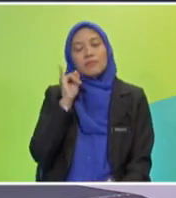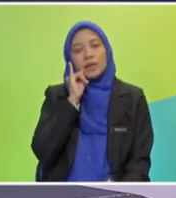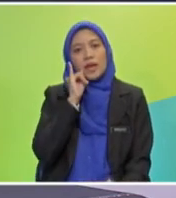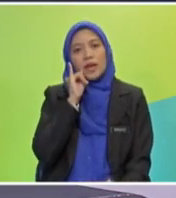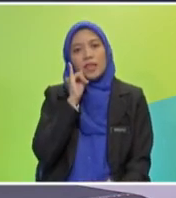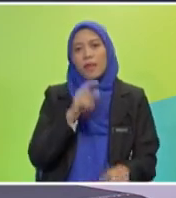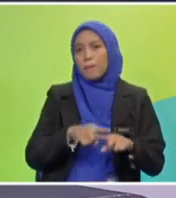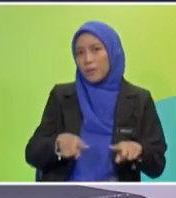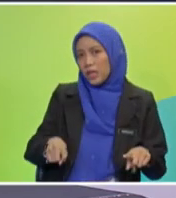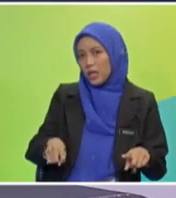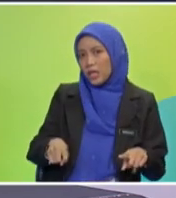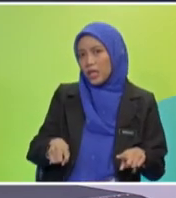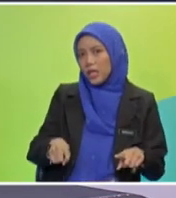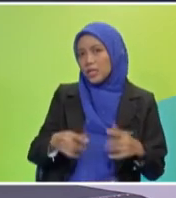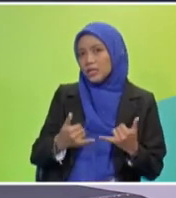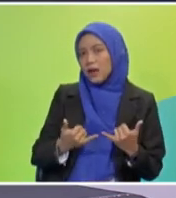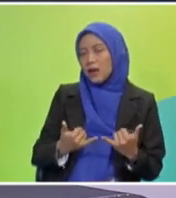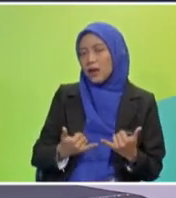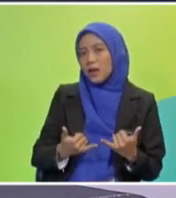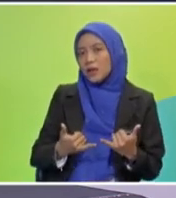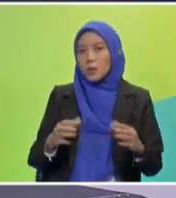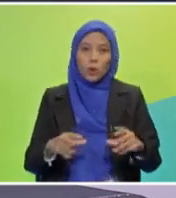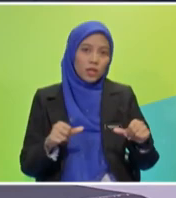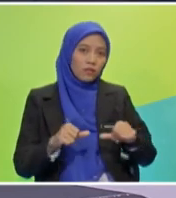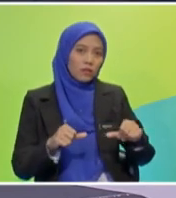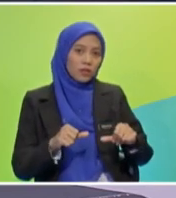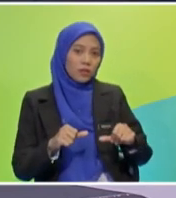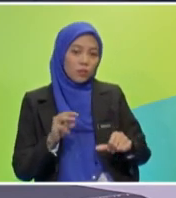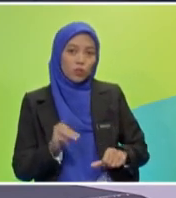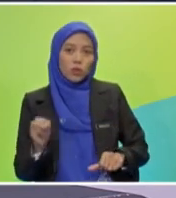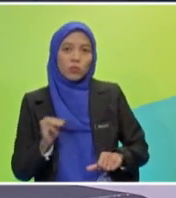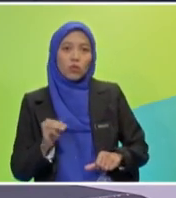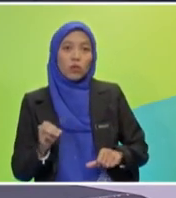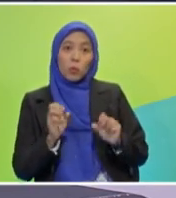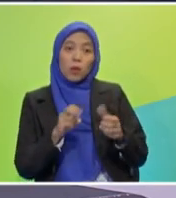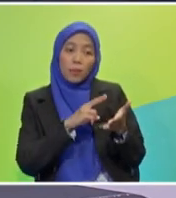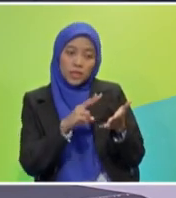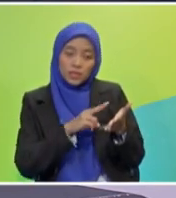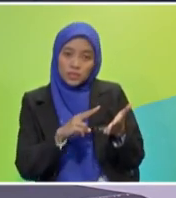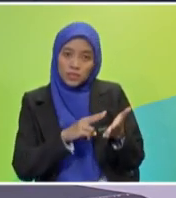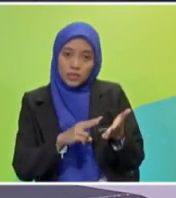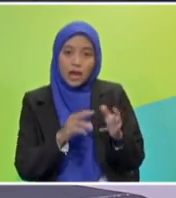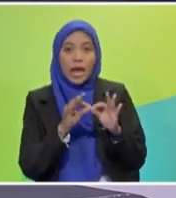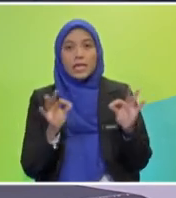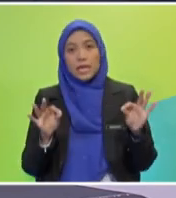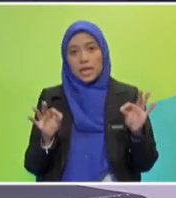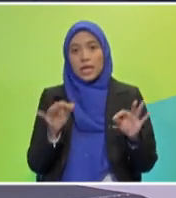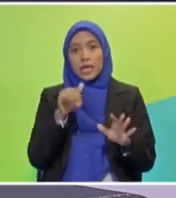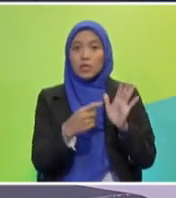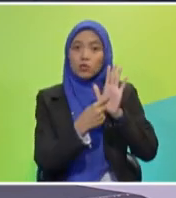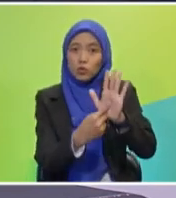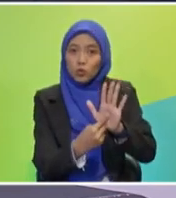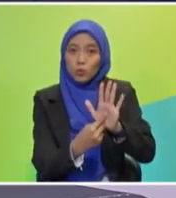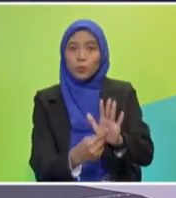Sekarang di segmen sekarang murid-murid boleh membaca perbualan yang cikgu paparkan. Betul. Di dalam aktiviti yang